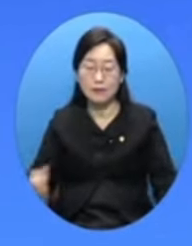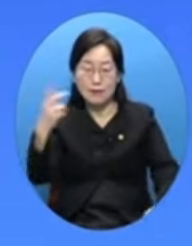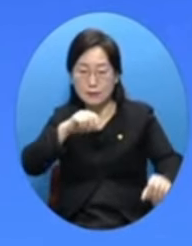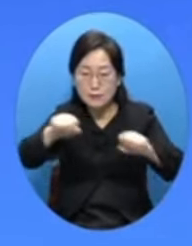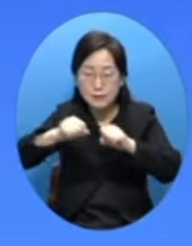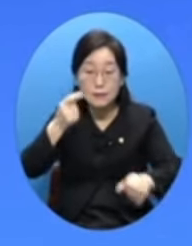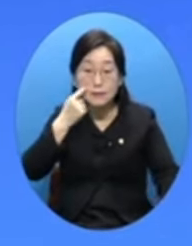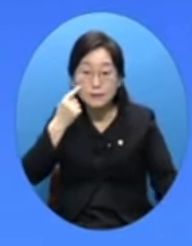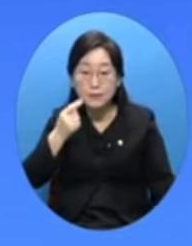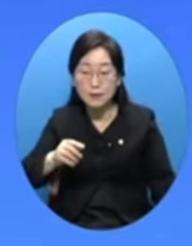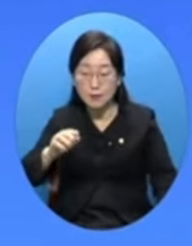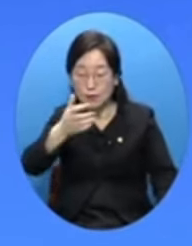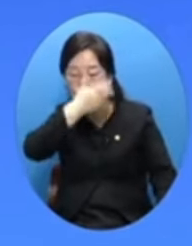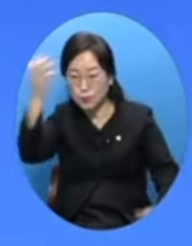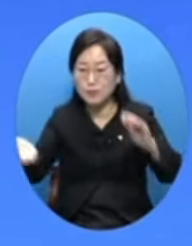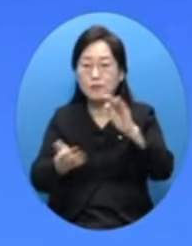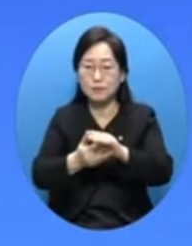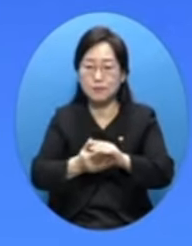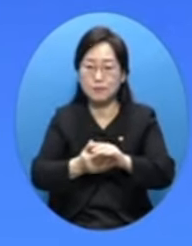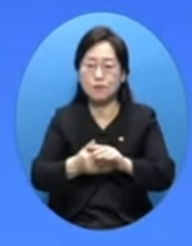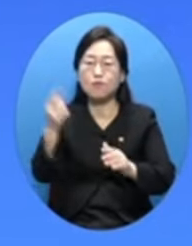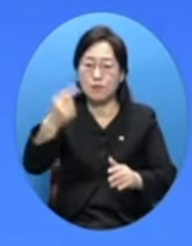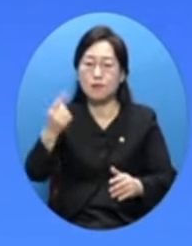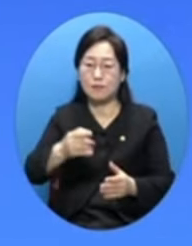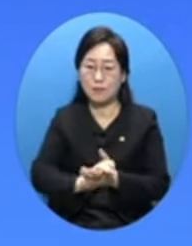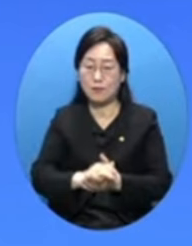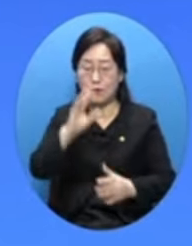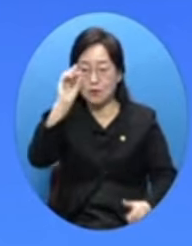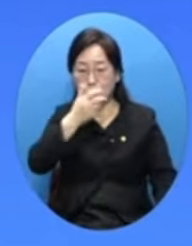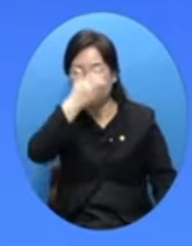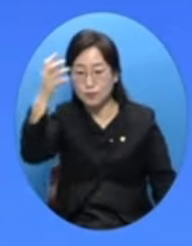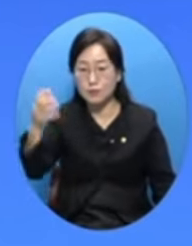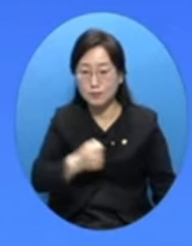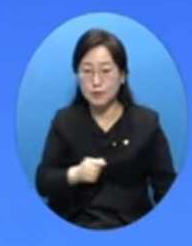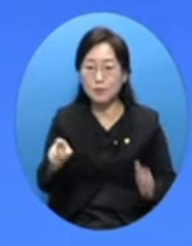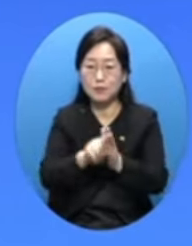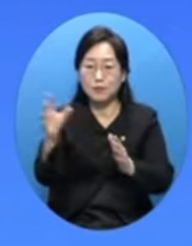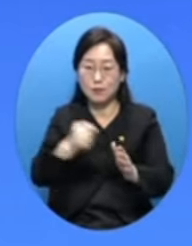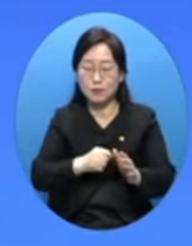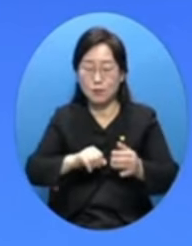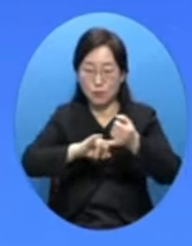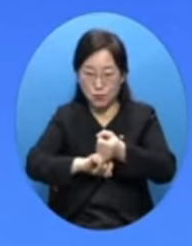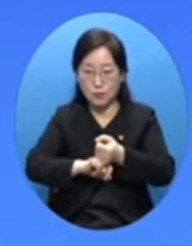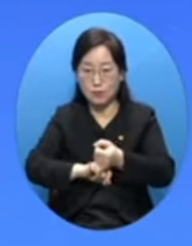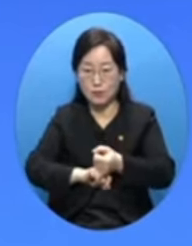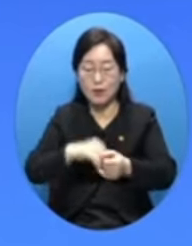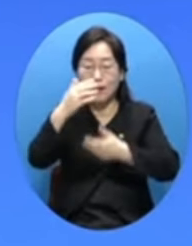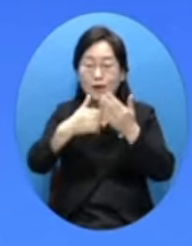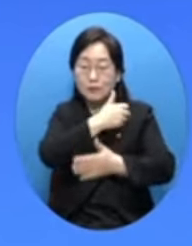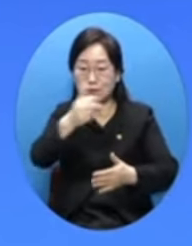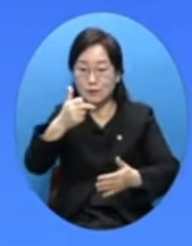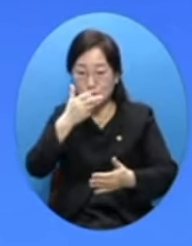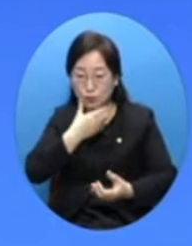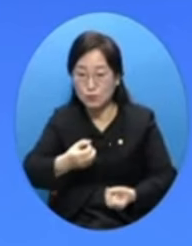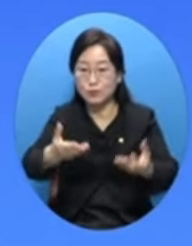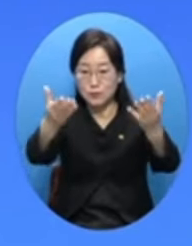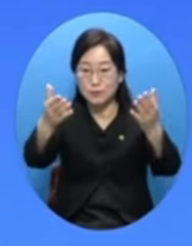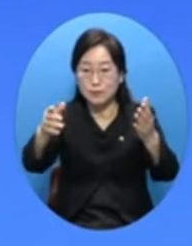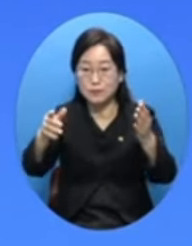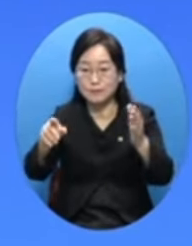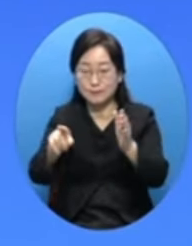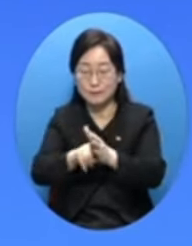도전하면 꿈이 이루어질 것입니다 아멘 거룩한 꿈을 꾸고 믿음으로 전 나가 여러분 모에게 하나님의 크게 축복의